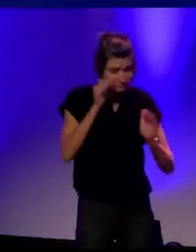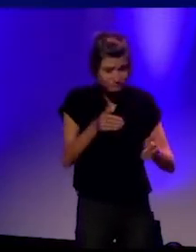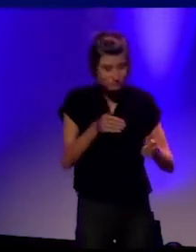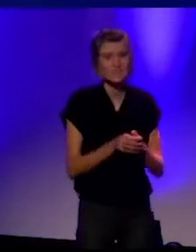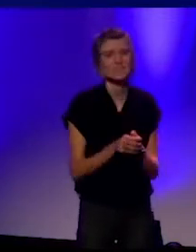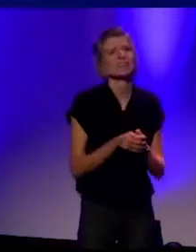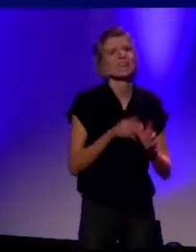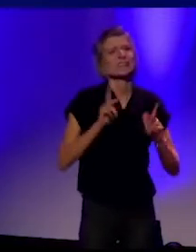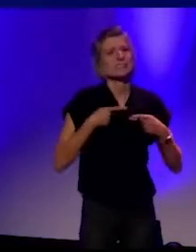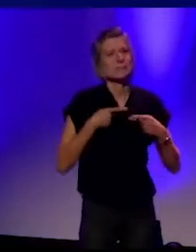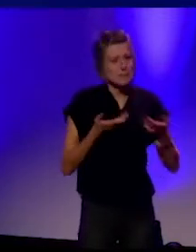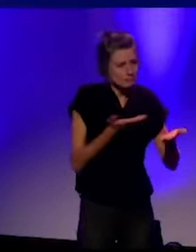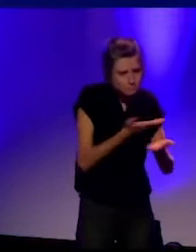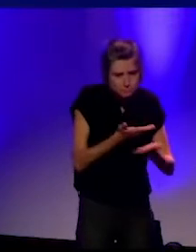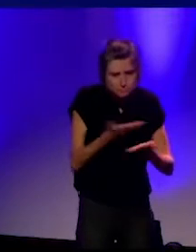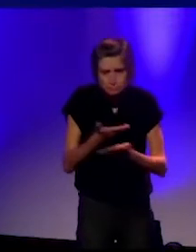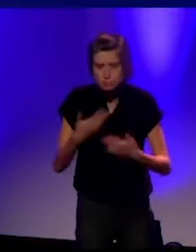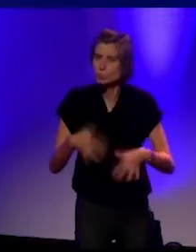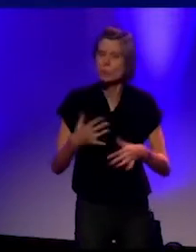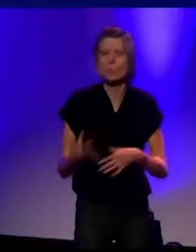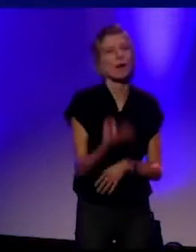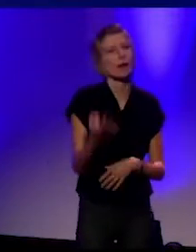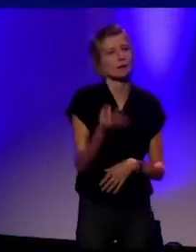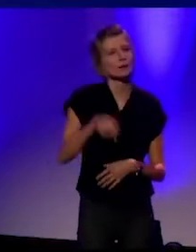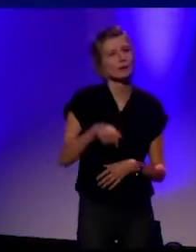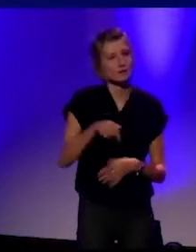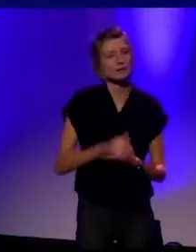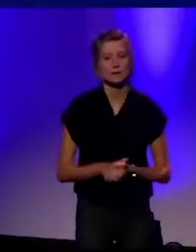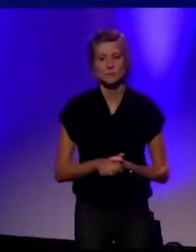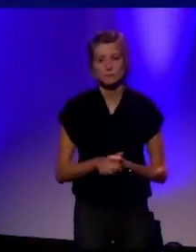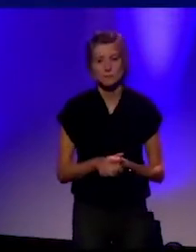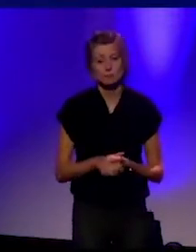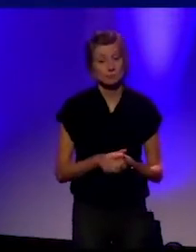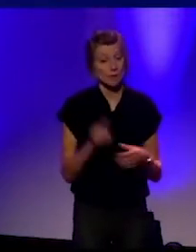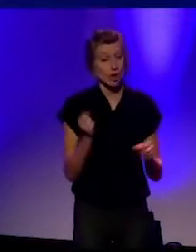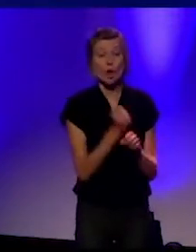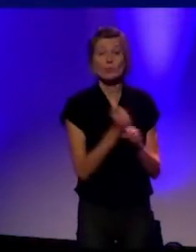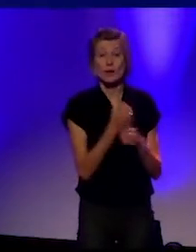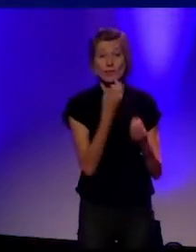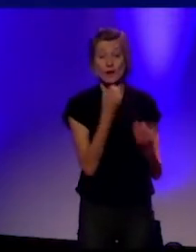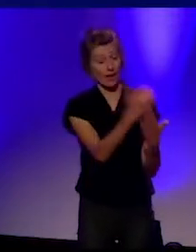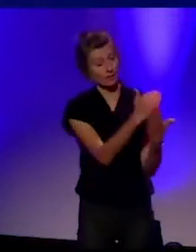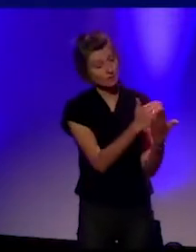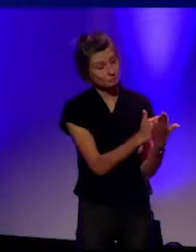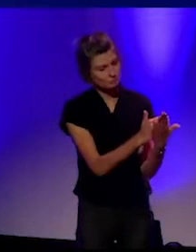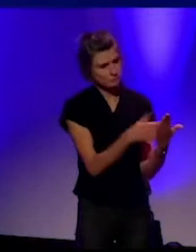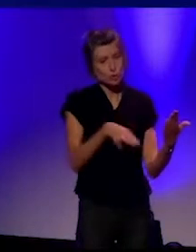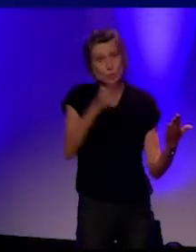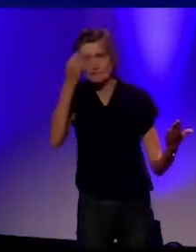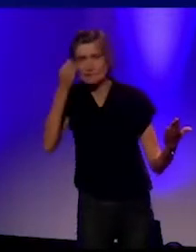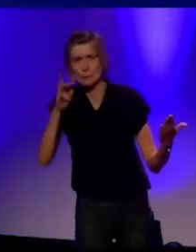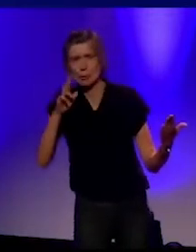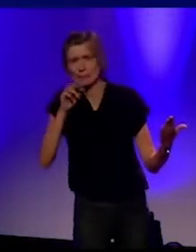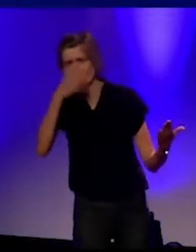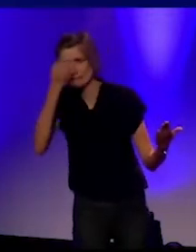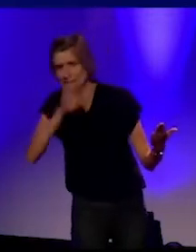interdisciplinariteit heel hoog in het vaandel gedragen wordt. Een opdrachtverklaring die, en dat dreigen we soms wel eens te vergeten, al hoop ik dat dat niet het geval